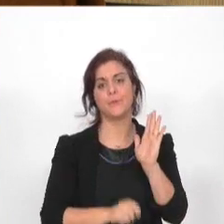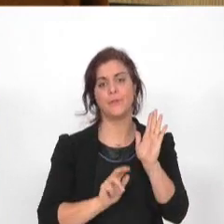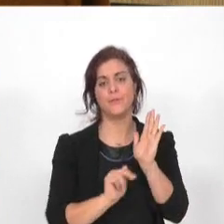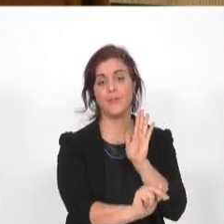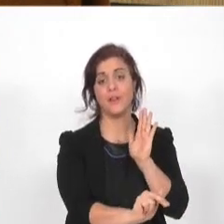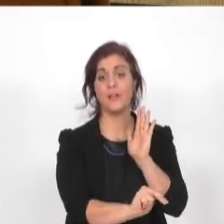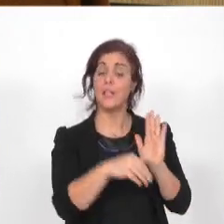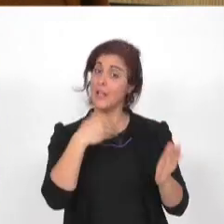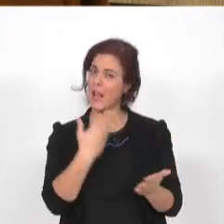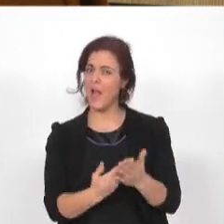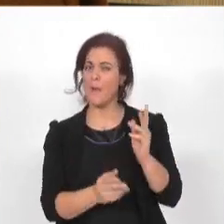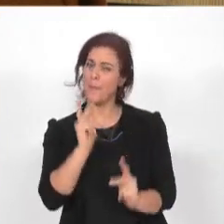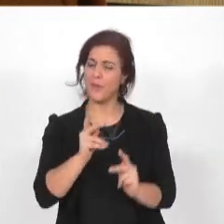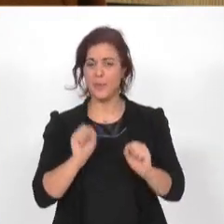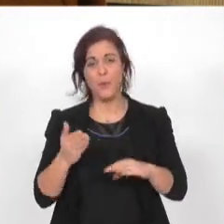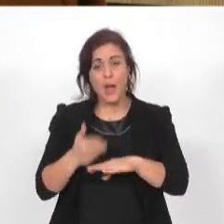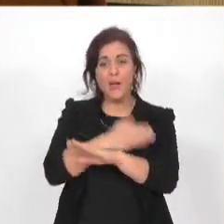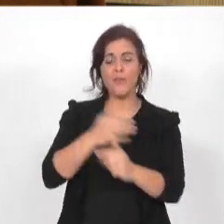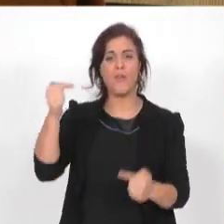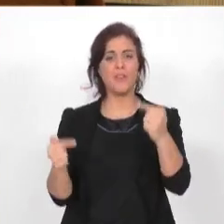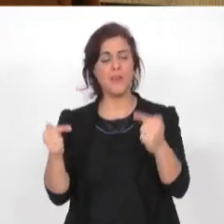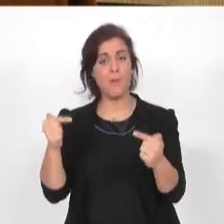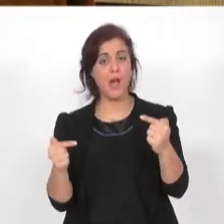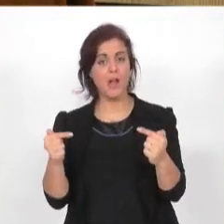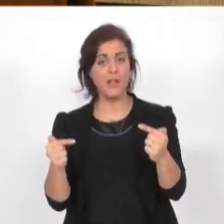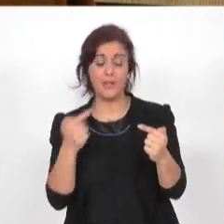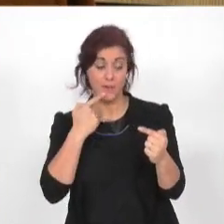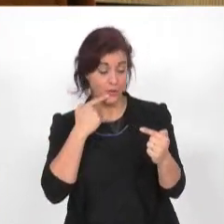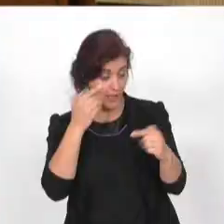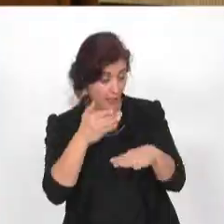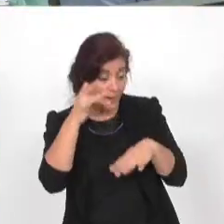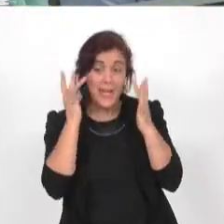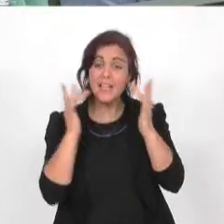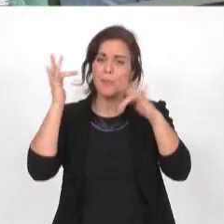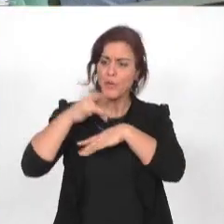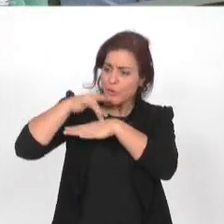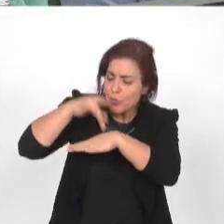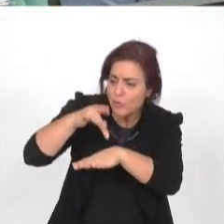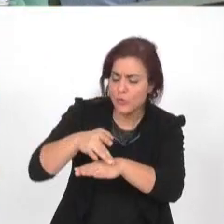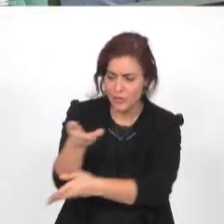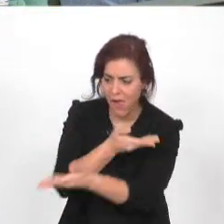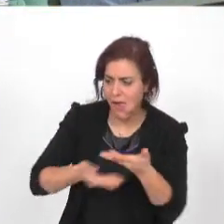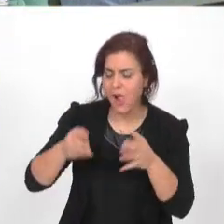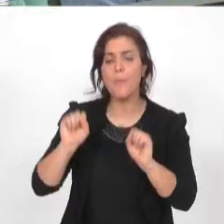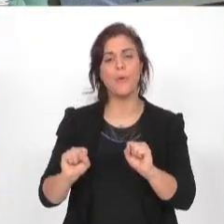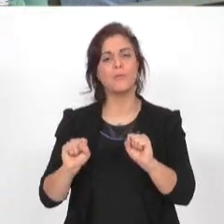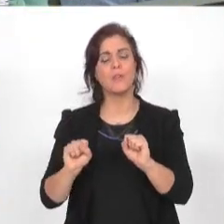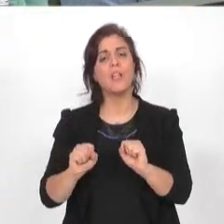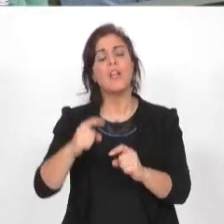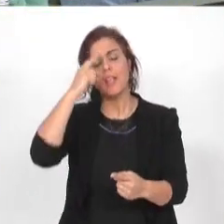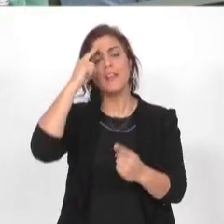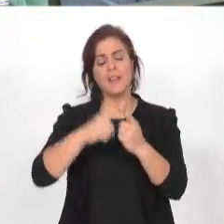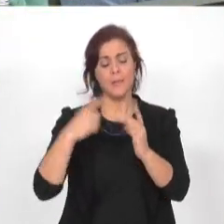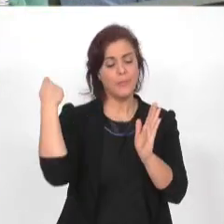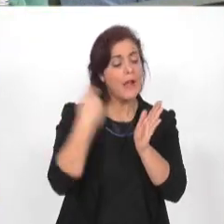pu donner lieu à un débat politique approfondi, étayé de retours d'expérience. Mon groupe avait évoqué la redevance incitative lors de l'adoption du